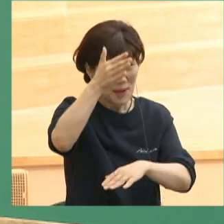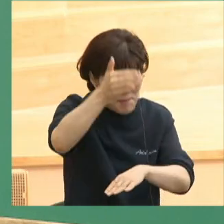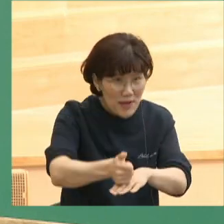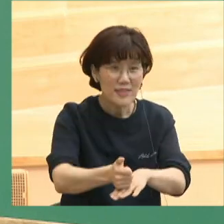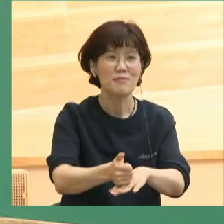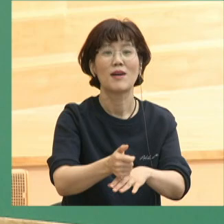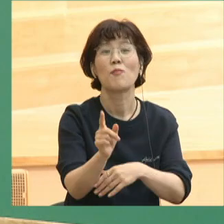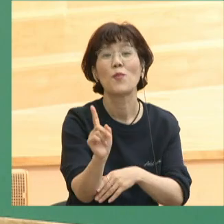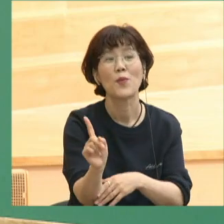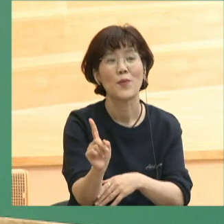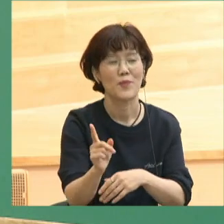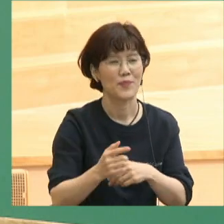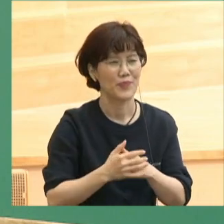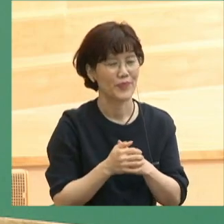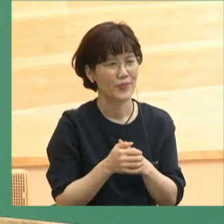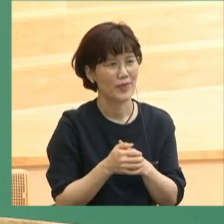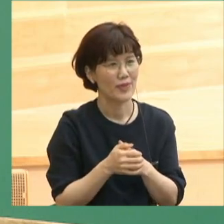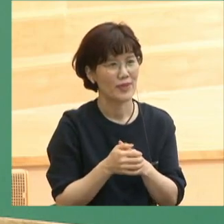결론이 뭐였죠?